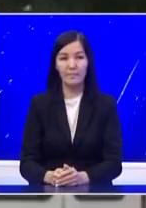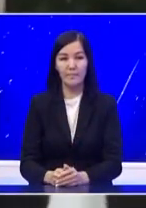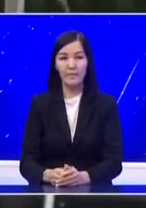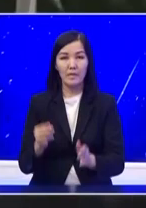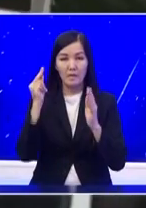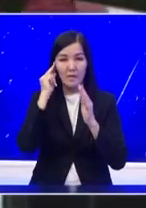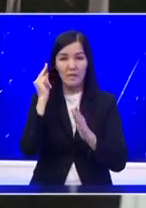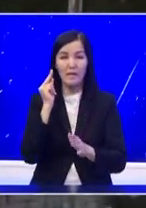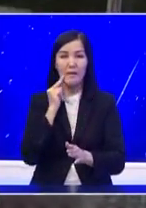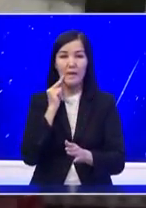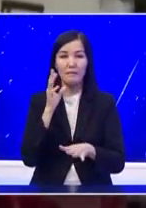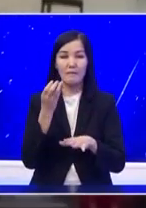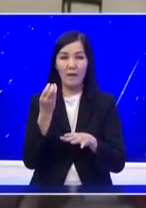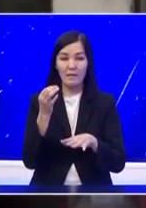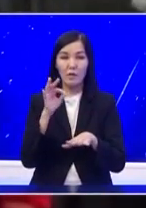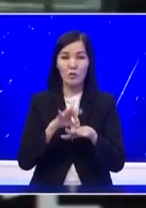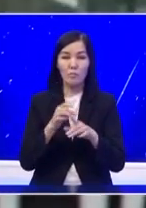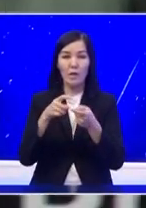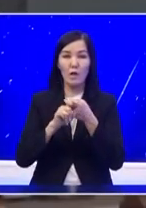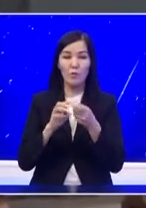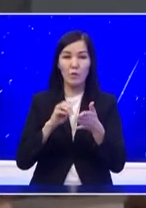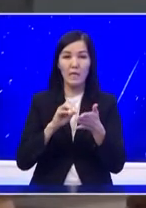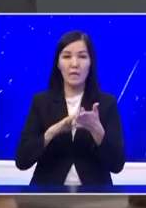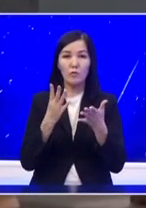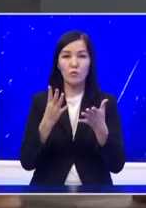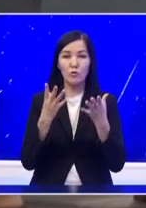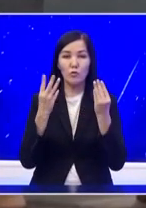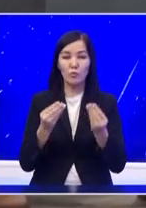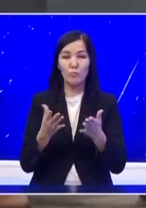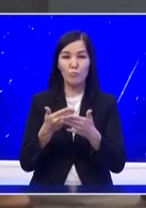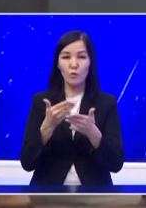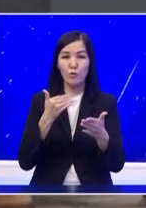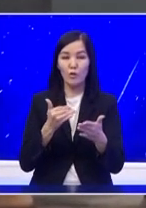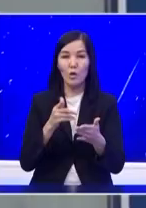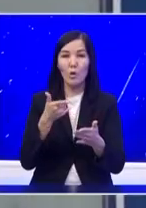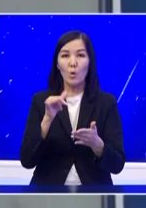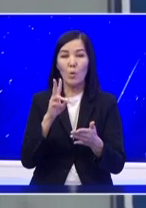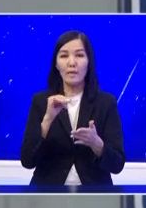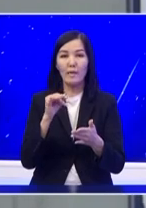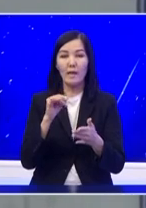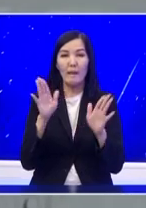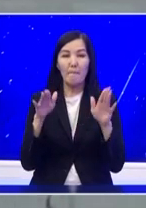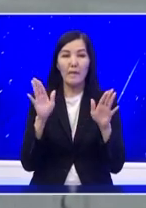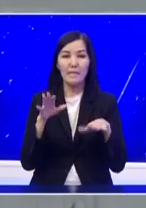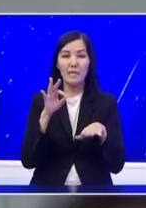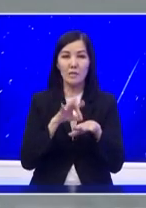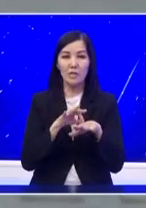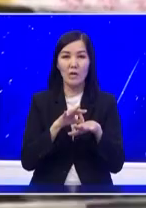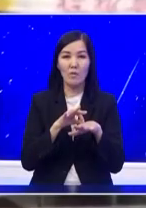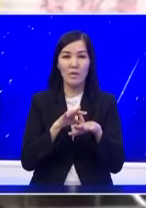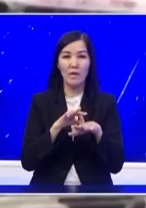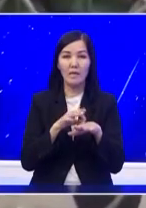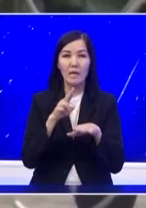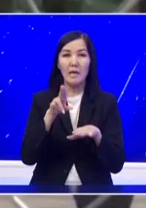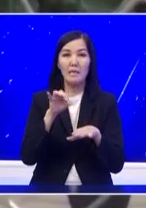Қытайда тағы бір жұқпалы ауру тіркелді. Осыдан 3 күн бұрын Гуандай қаласының тұрғынынан масаның шағуы арқылы берілетін денге